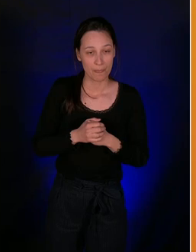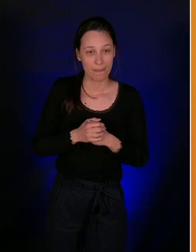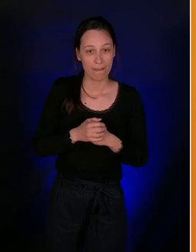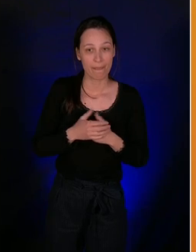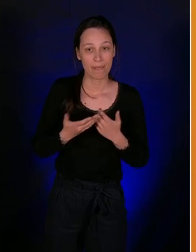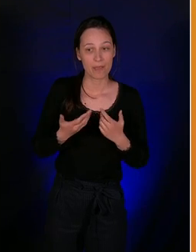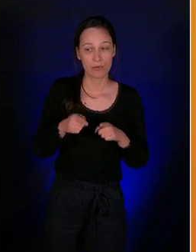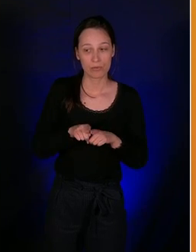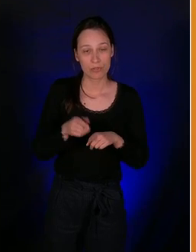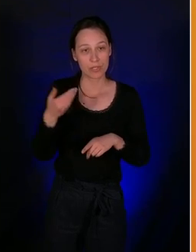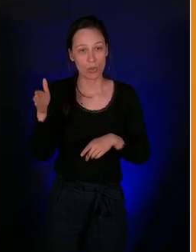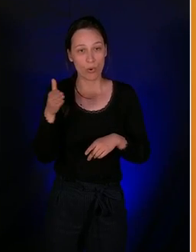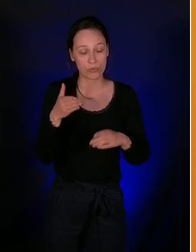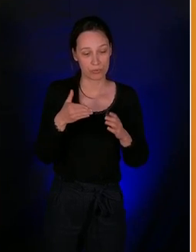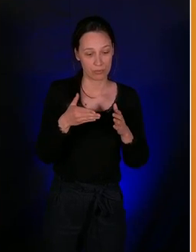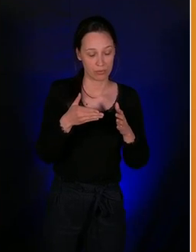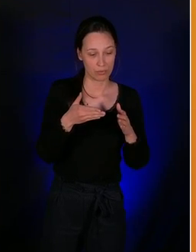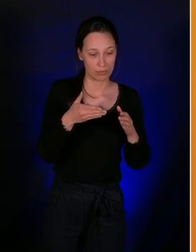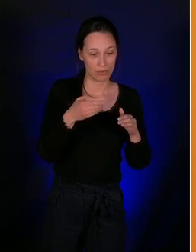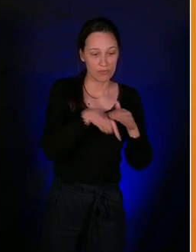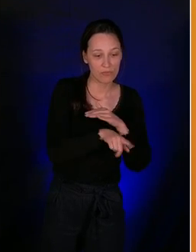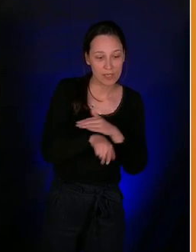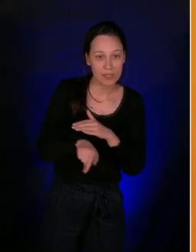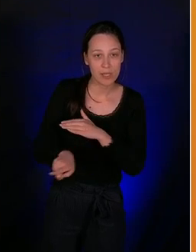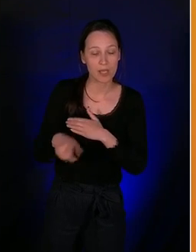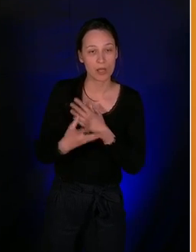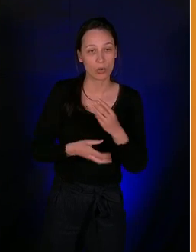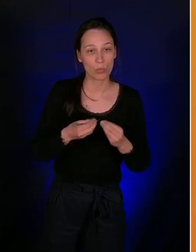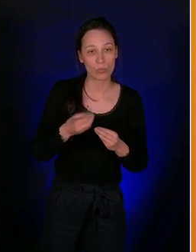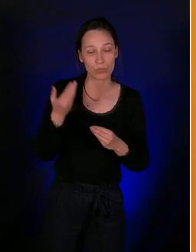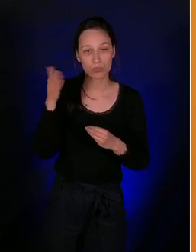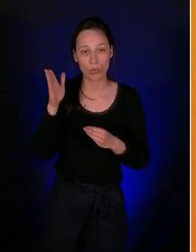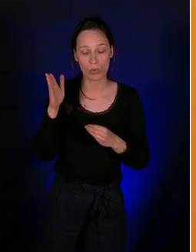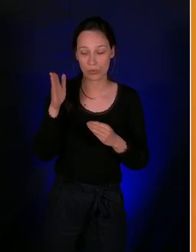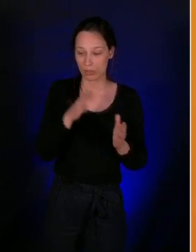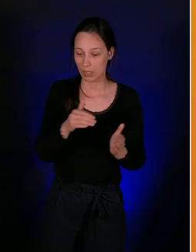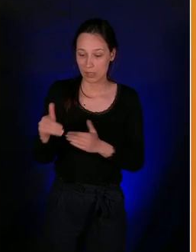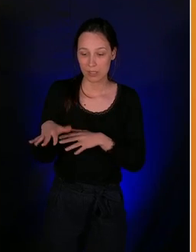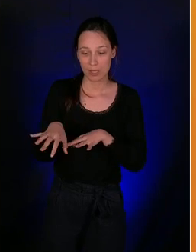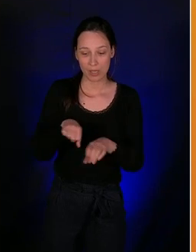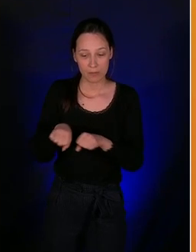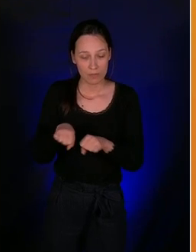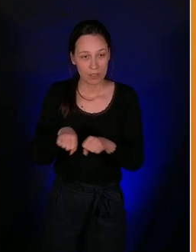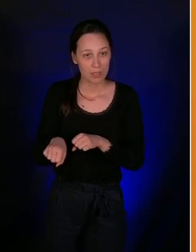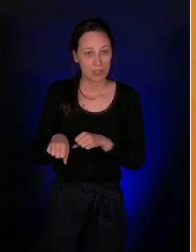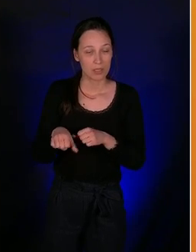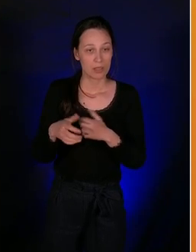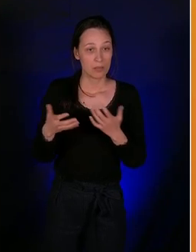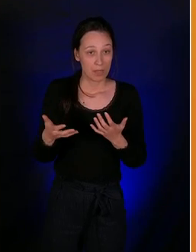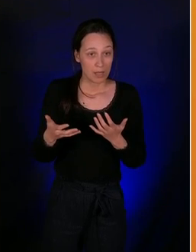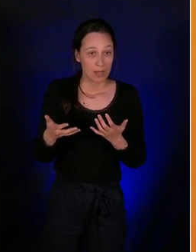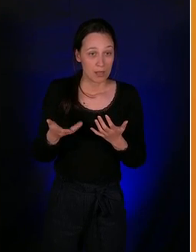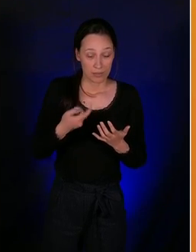les autres filières ou les autres champs d'activité, les contributions fédérales sont bien